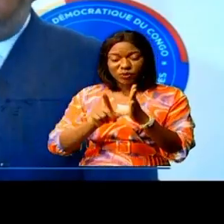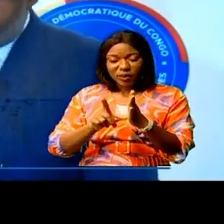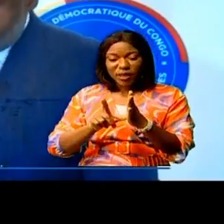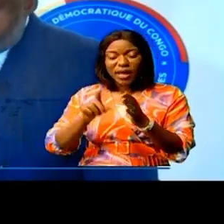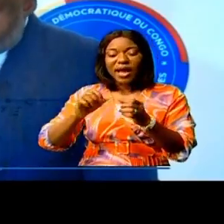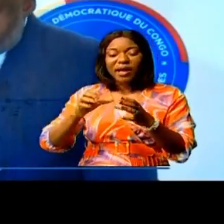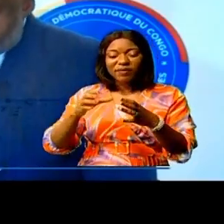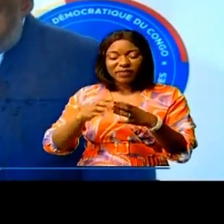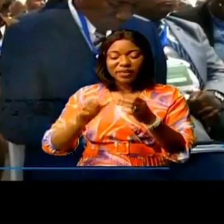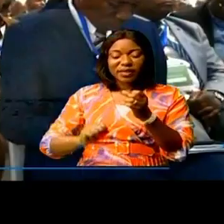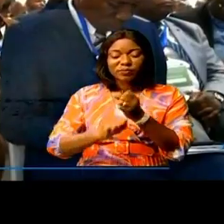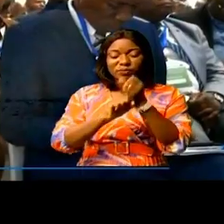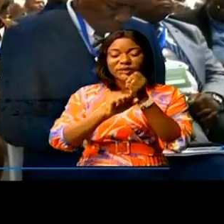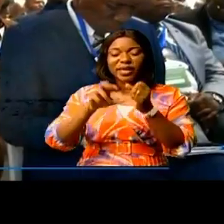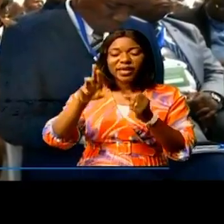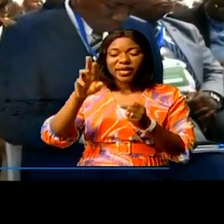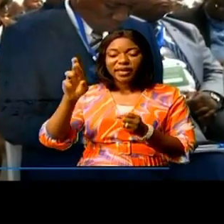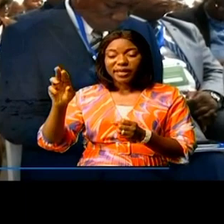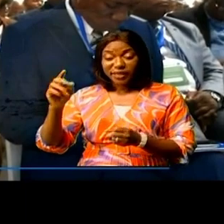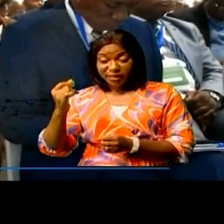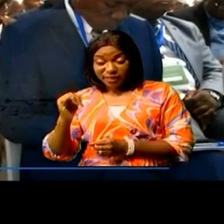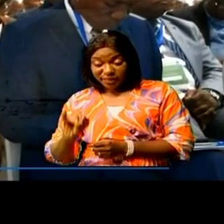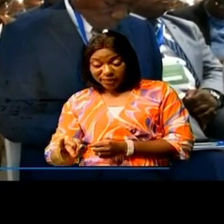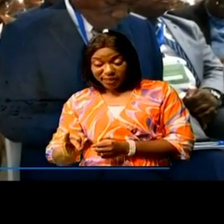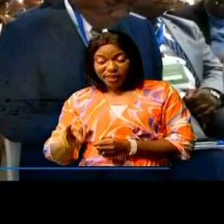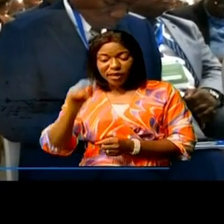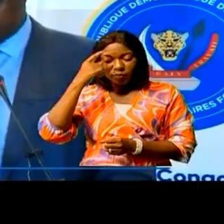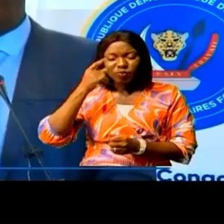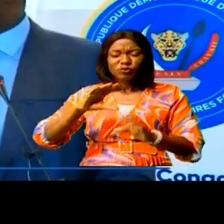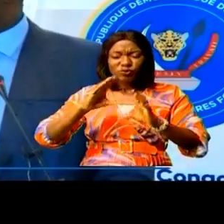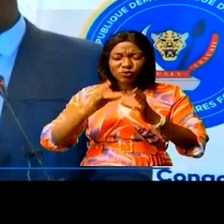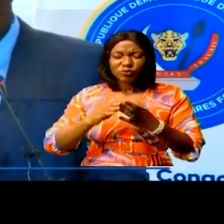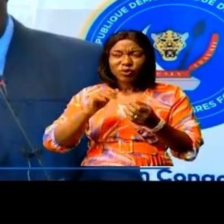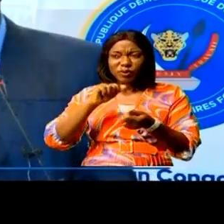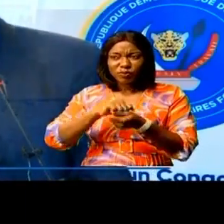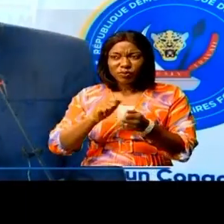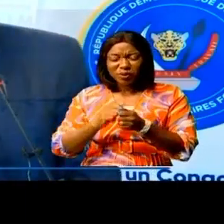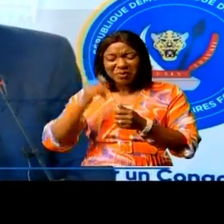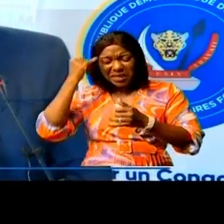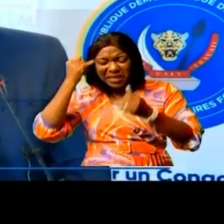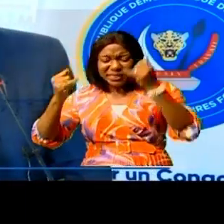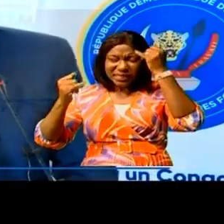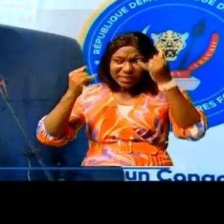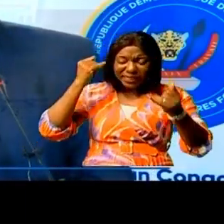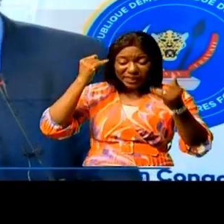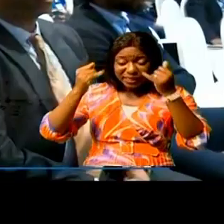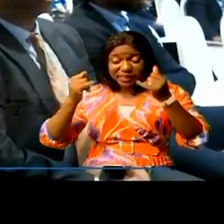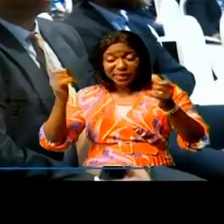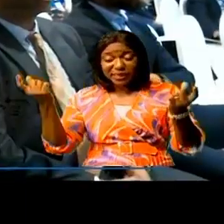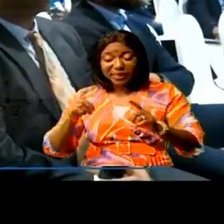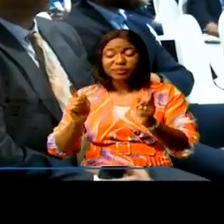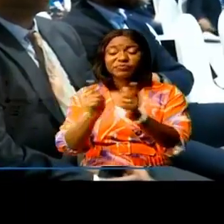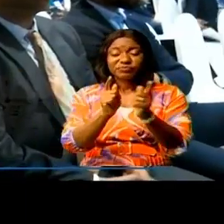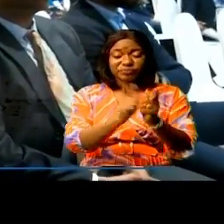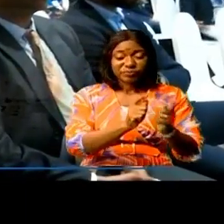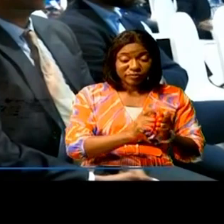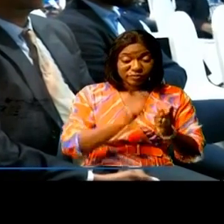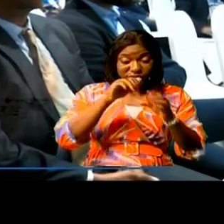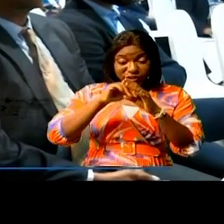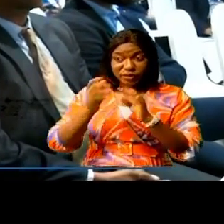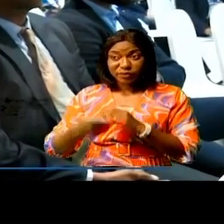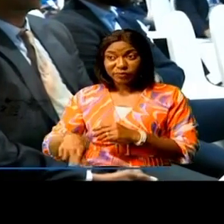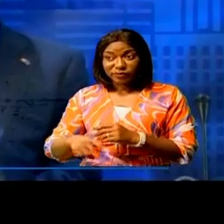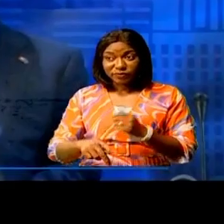sont ici à Kinshasa pour se rendre compte de tous les inputs qu'elles ont mis lors des consultations au niveau des provinces. C'est